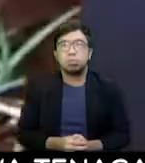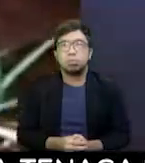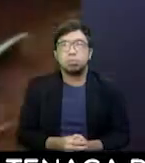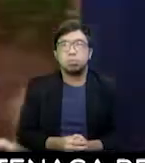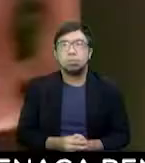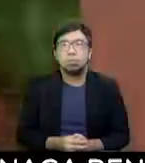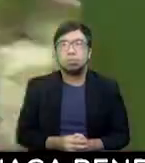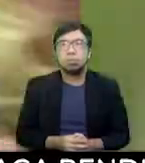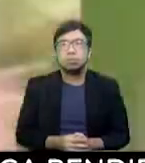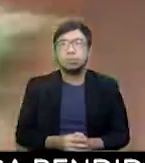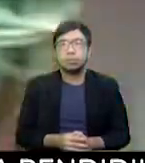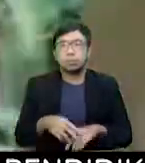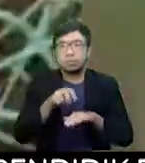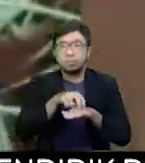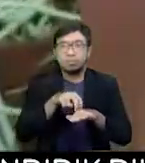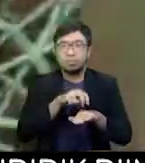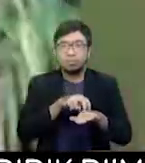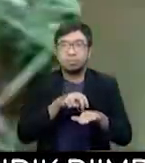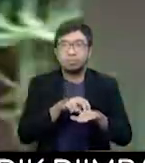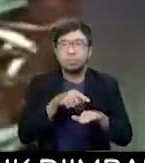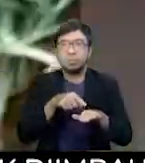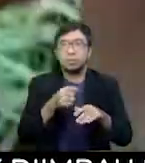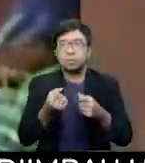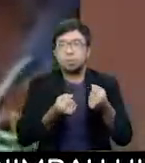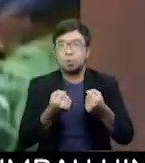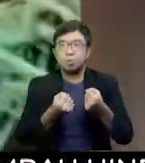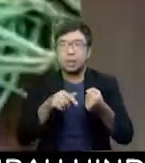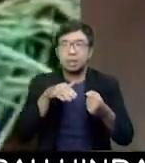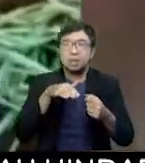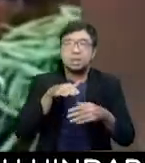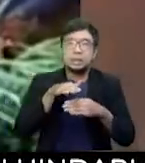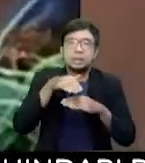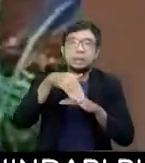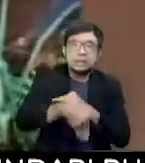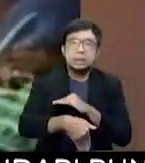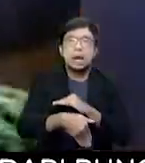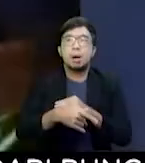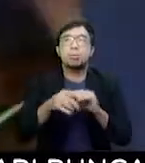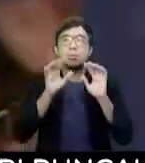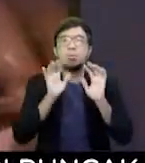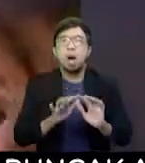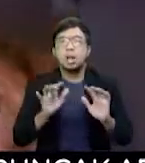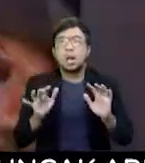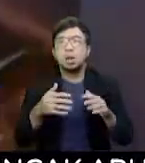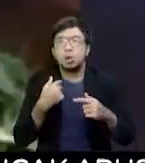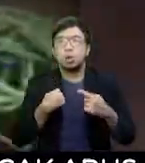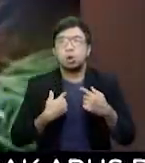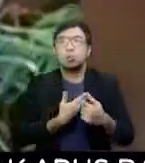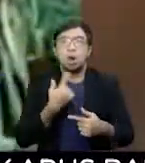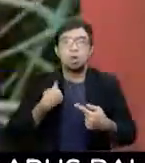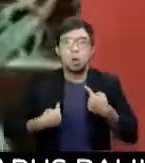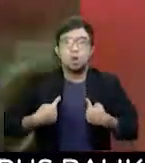Sejumlah penumpang terkapar di lokasi kecelakaan lalu lintas di jalan penghubung Batang Dieng, yakni Bintoro, Desa Pranten, Kecamatan Batang, Jawa